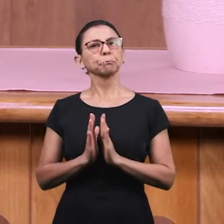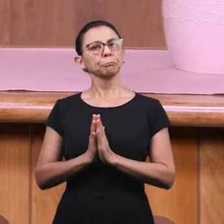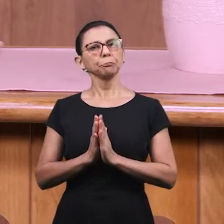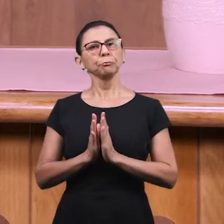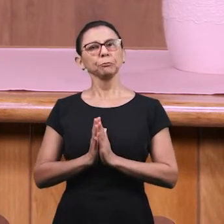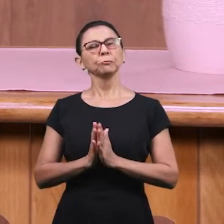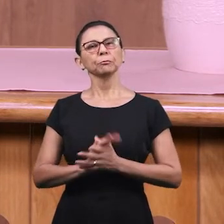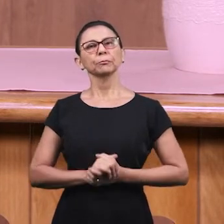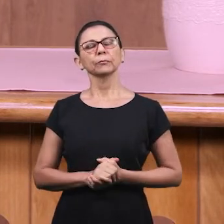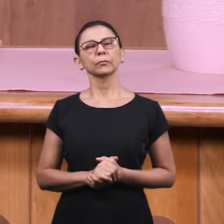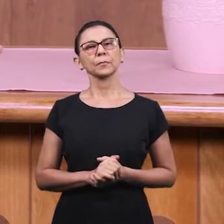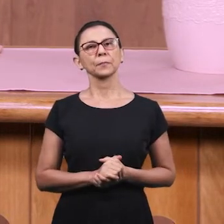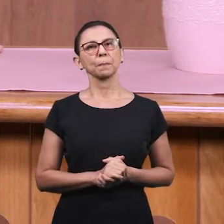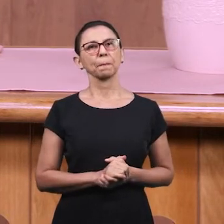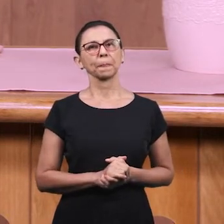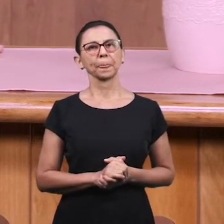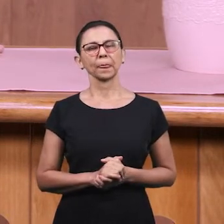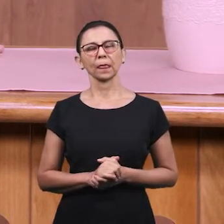И